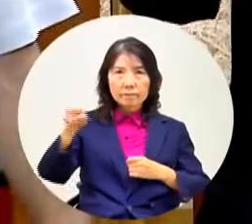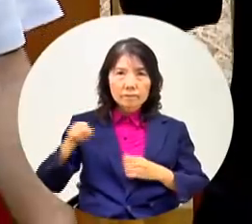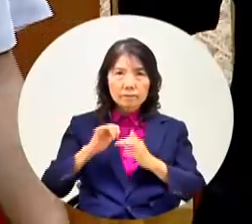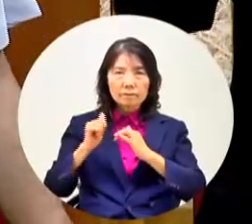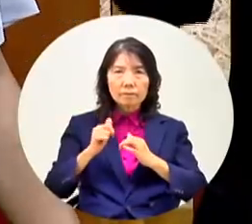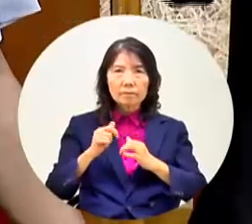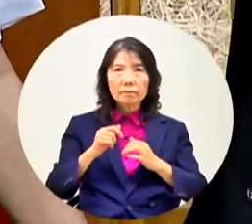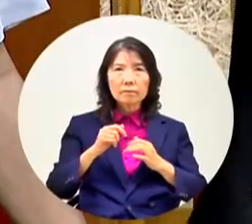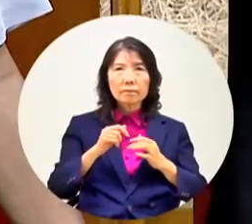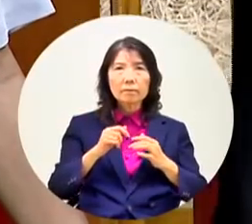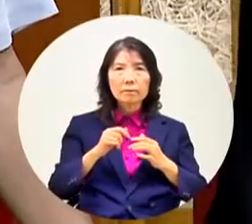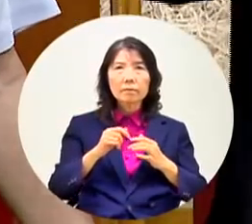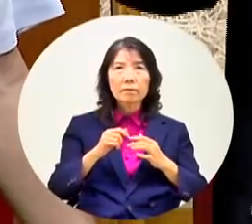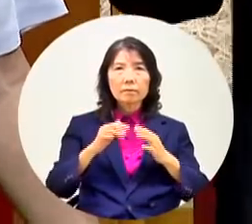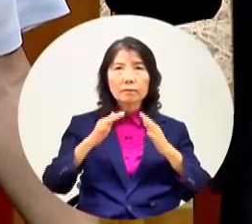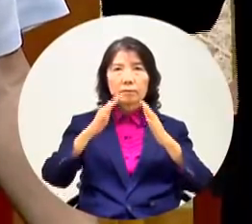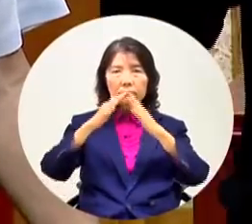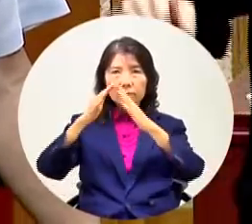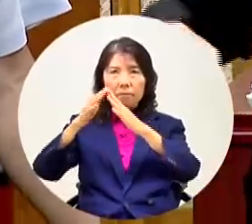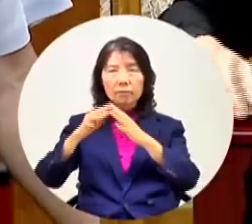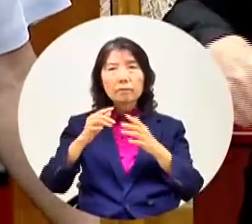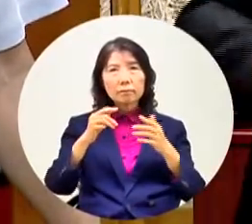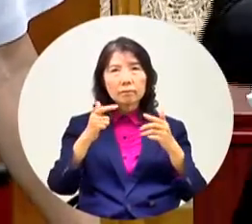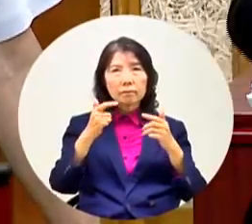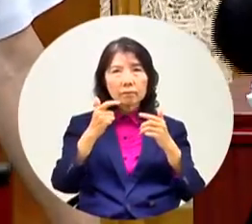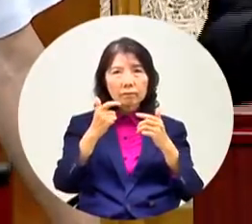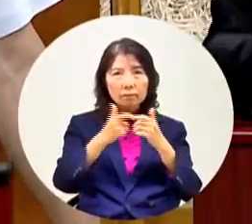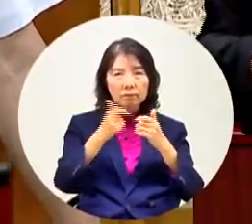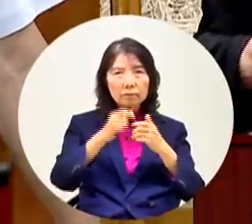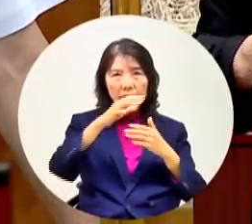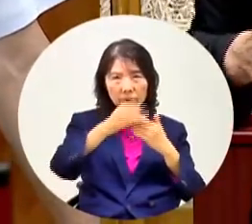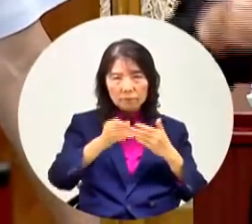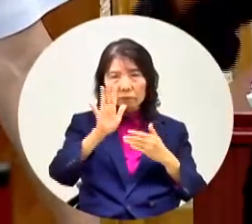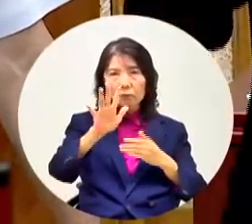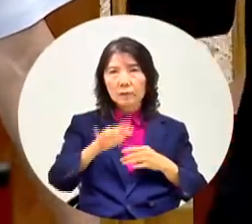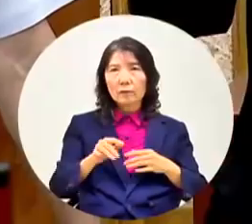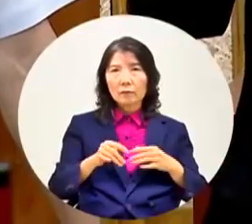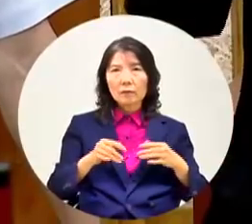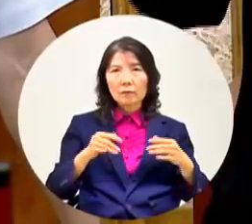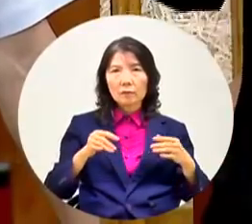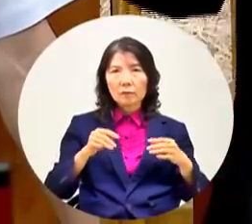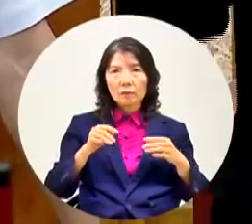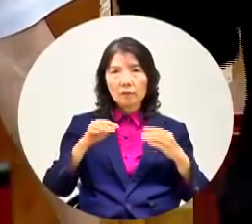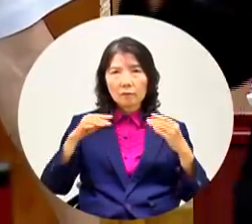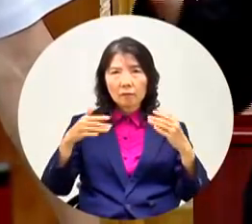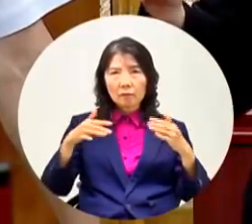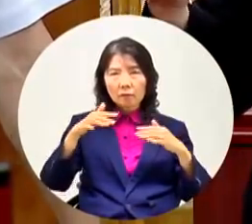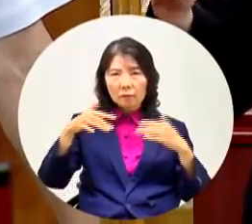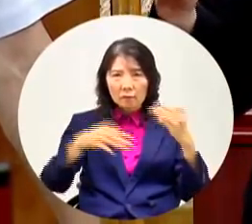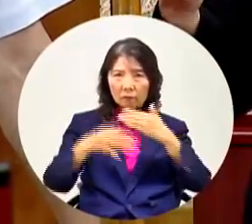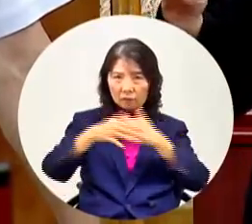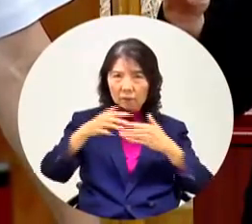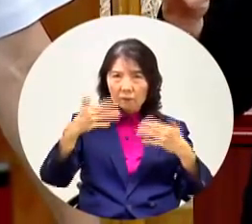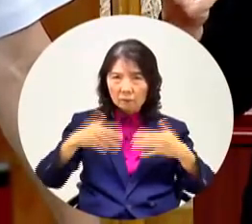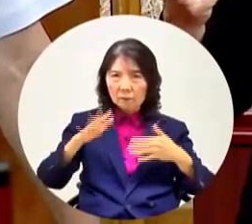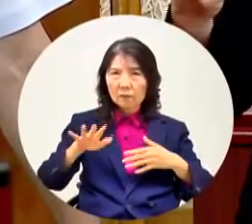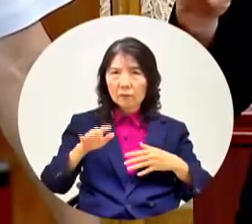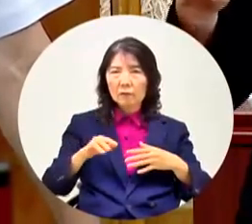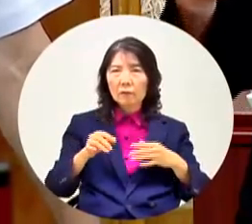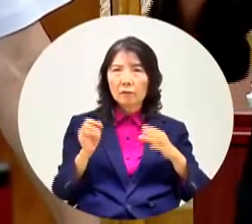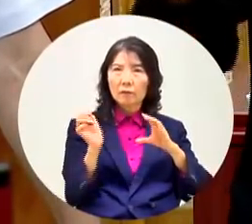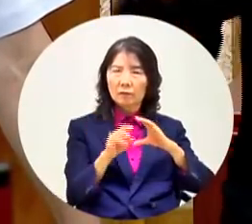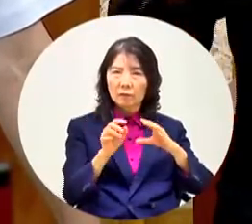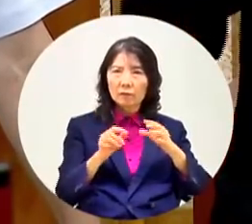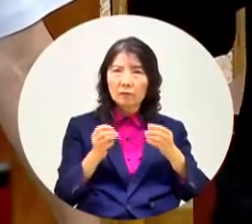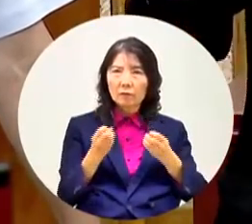法的厝啊，所以为了间隔这交通的问题，所以才会把它划到整体开发地区里面来